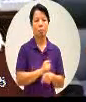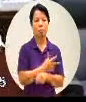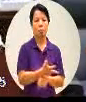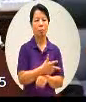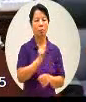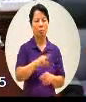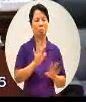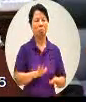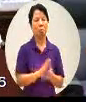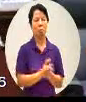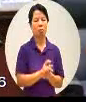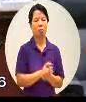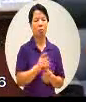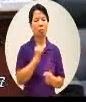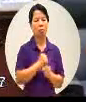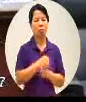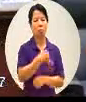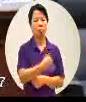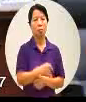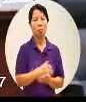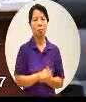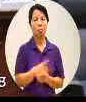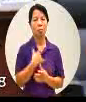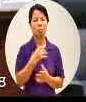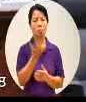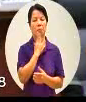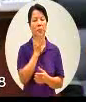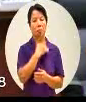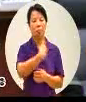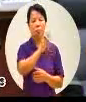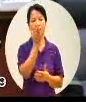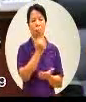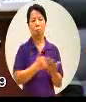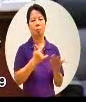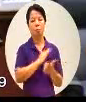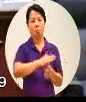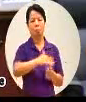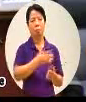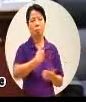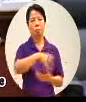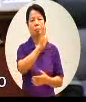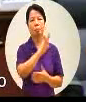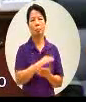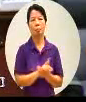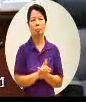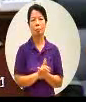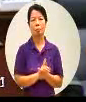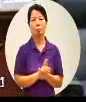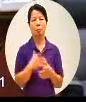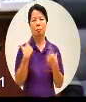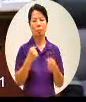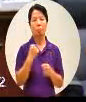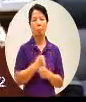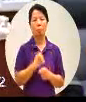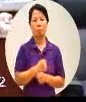猪猪啊尔？你都无路用啊嘛，你都无效。把你裁员，啊，结果诶，阮